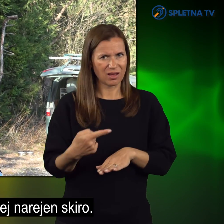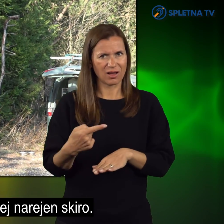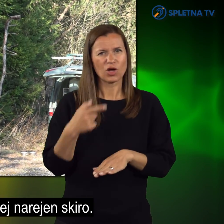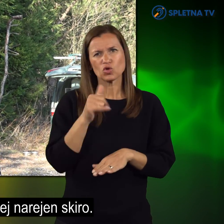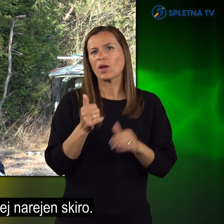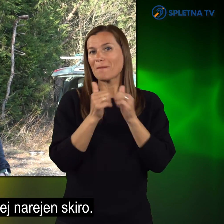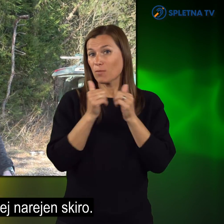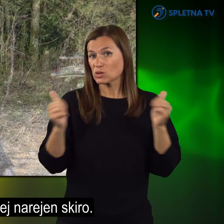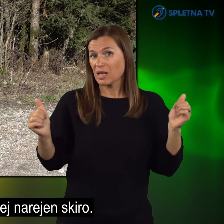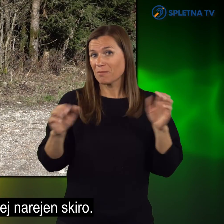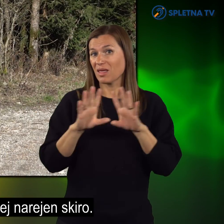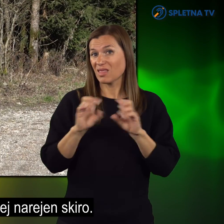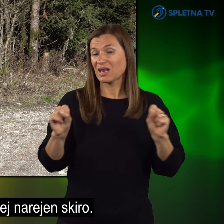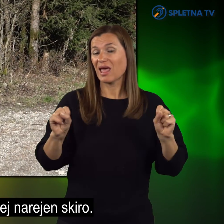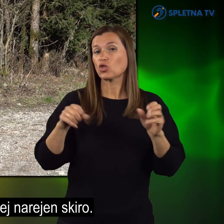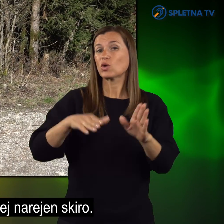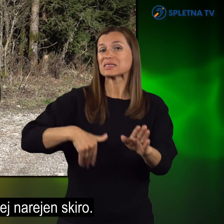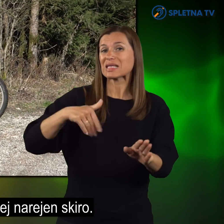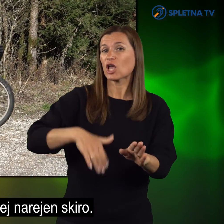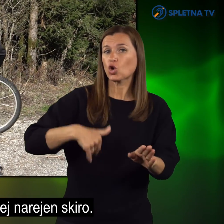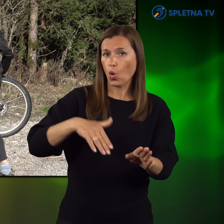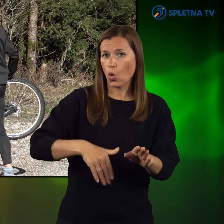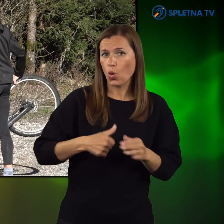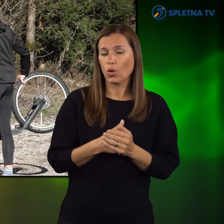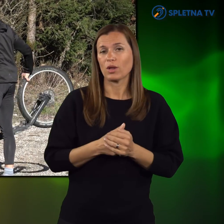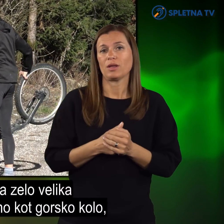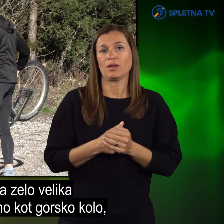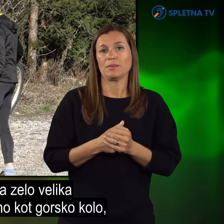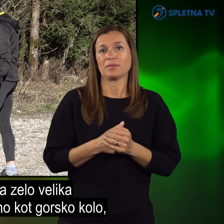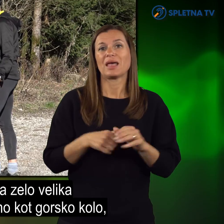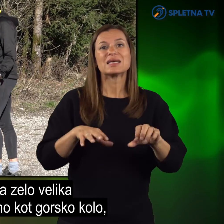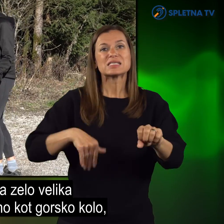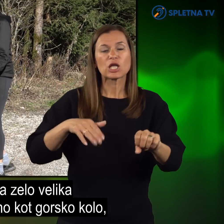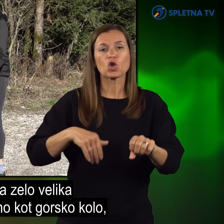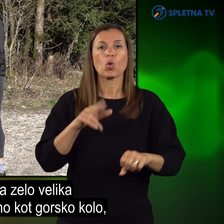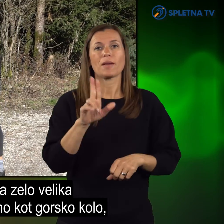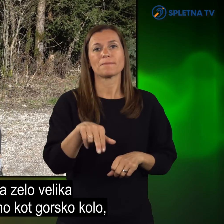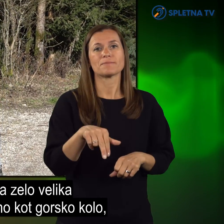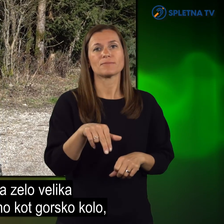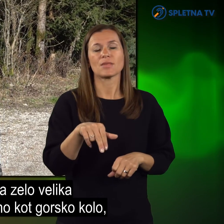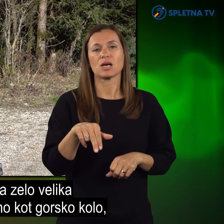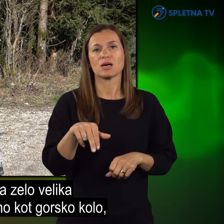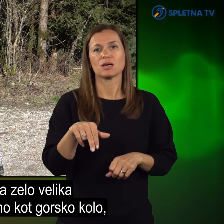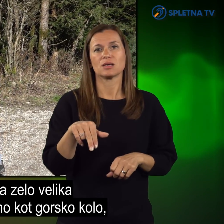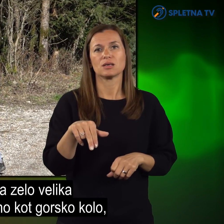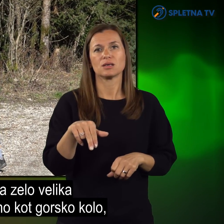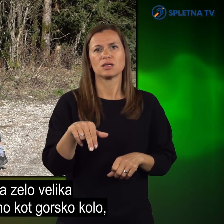zato pač posebej narejenemu skiroju. Skiro ima, kakor vidite,